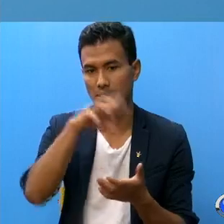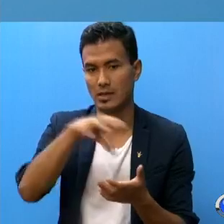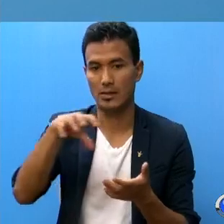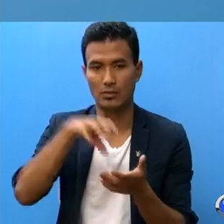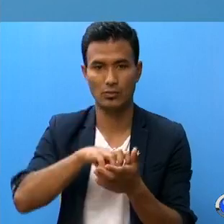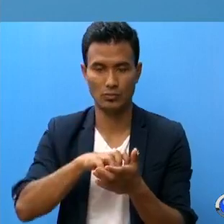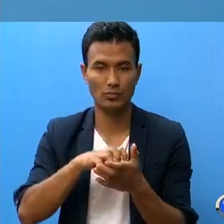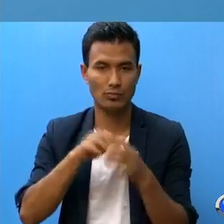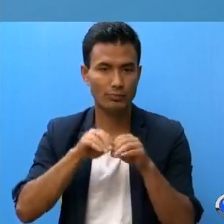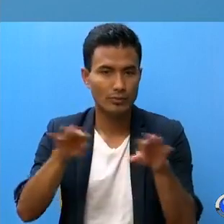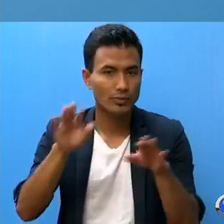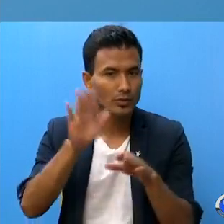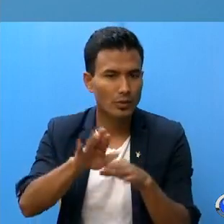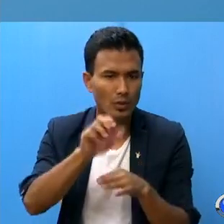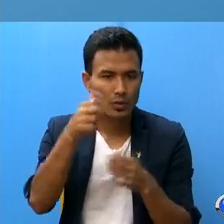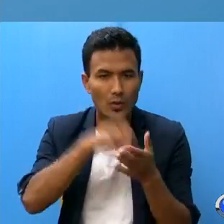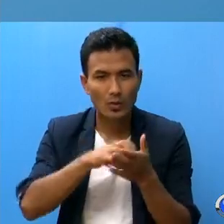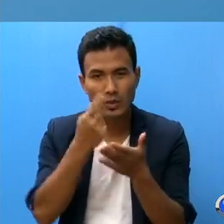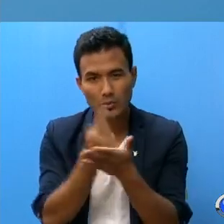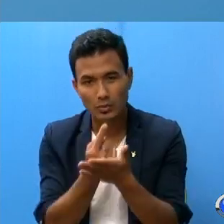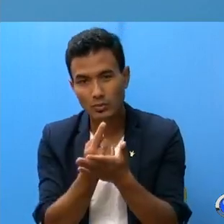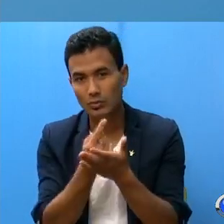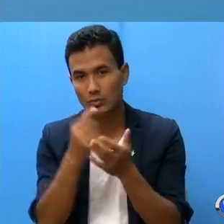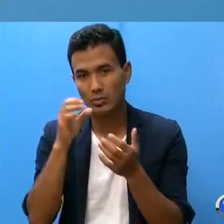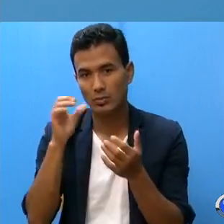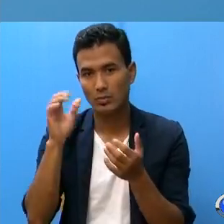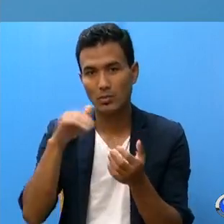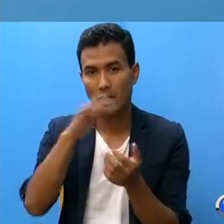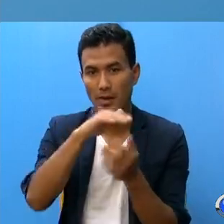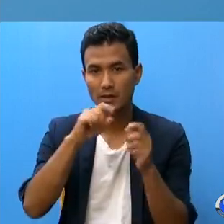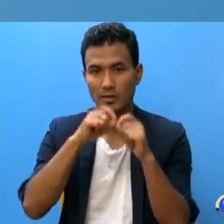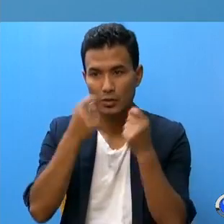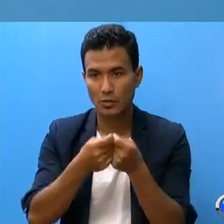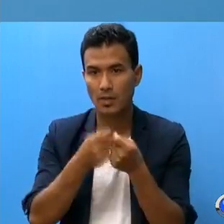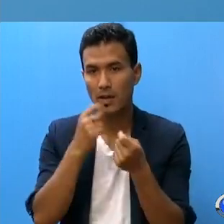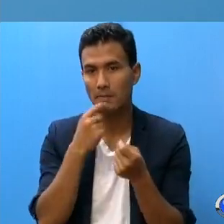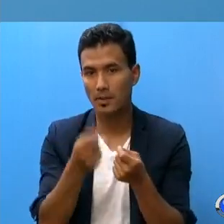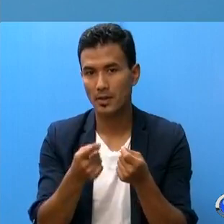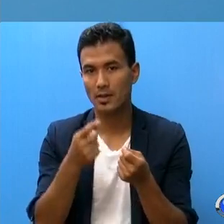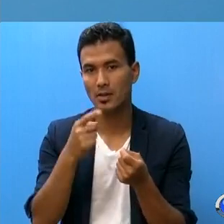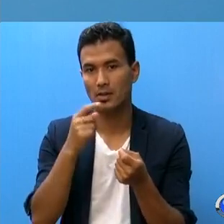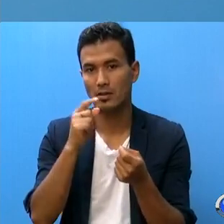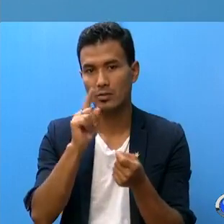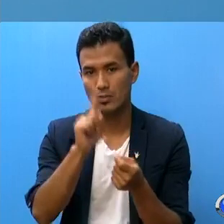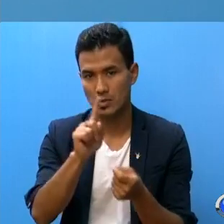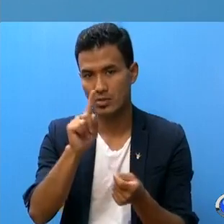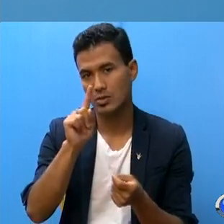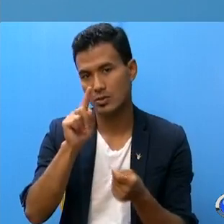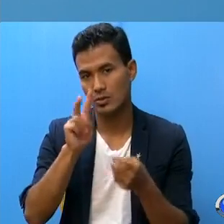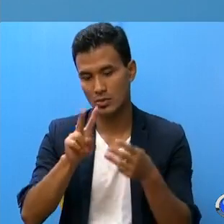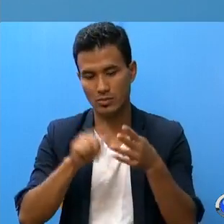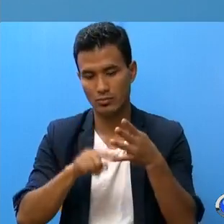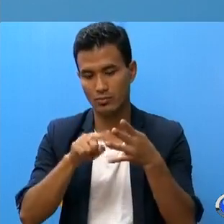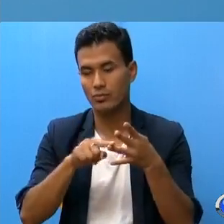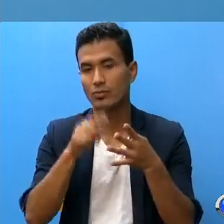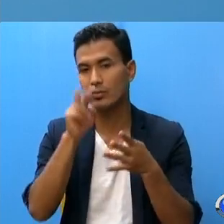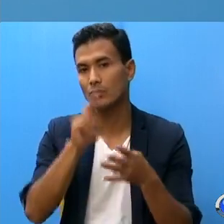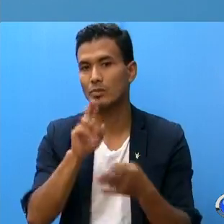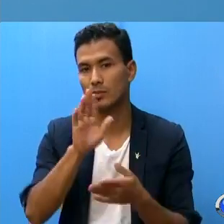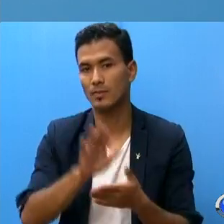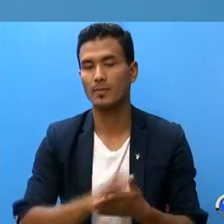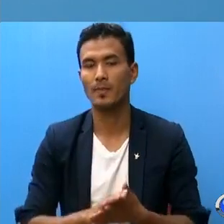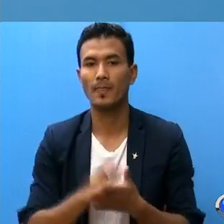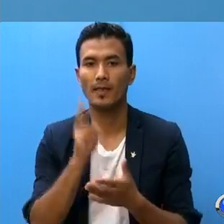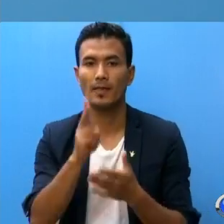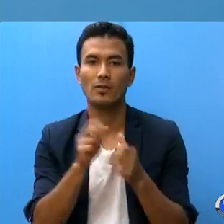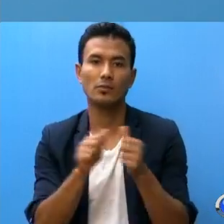पॉए खो देखी हि से अरुच्पिछों से चाहिशों त्रेए श्टेज वान हो देखी हो और मोटा मोटी जी